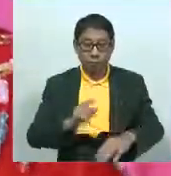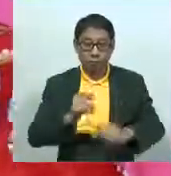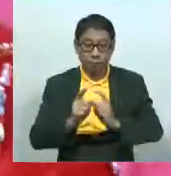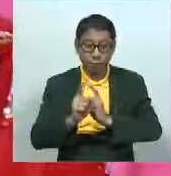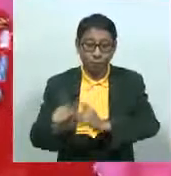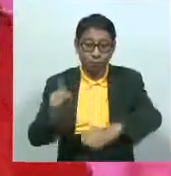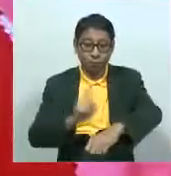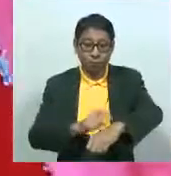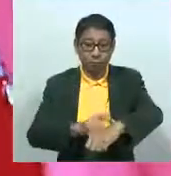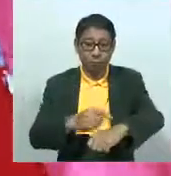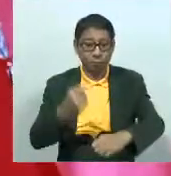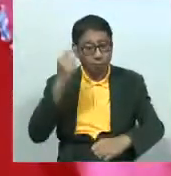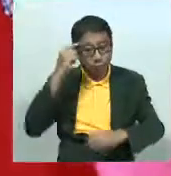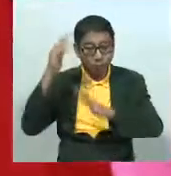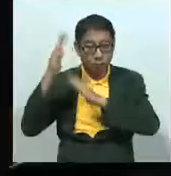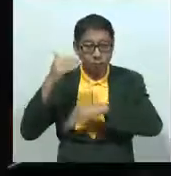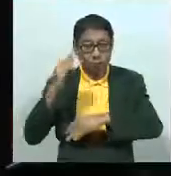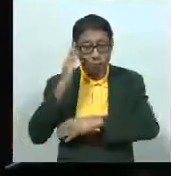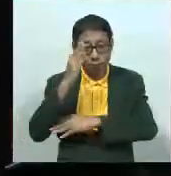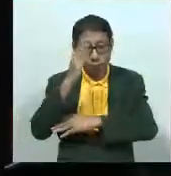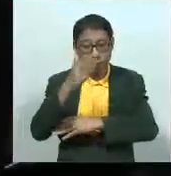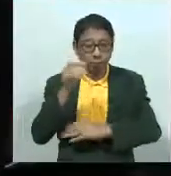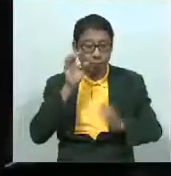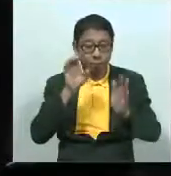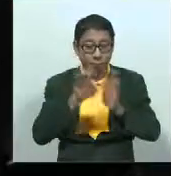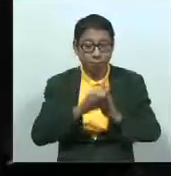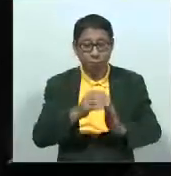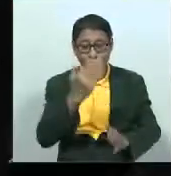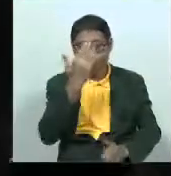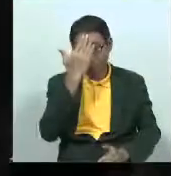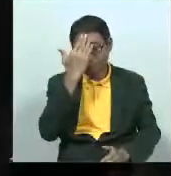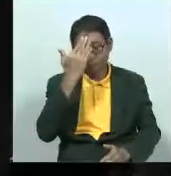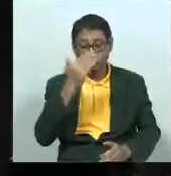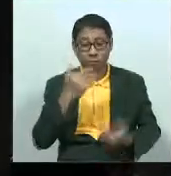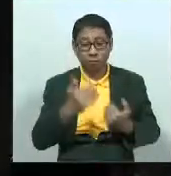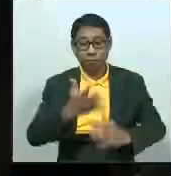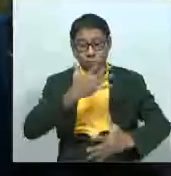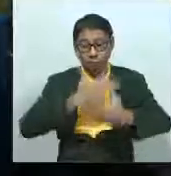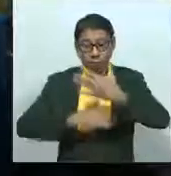าเพื่อหวังว่าในอนาคตบรรยากาศหน้าโรงงิ้วจะกลับมาคลึ